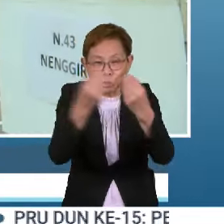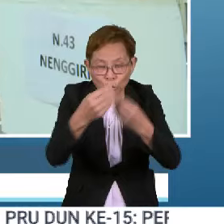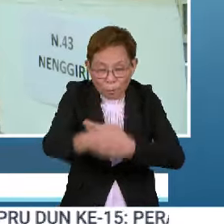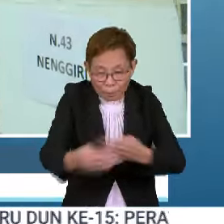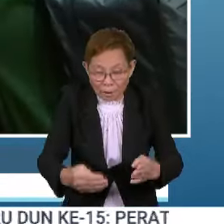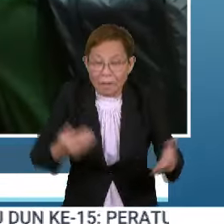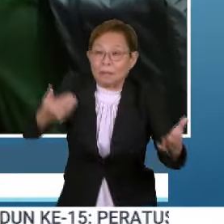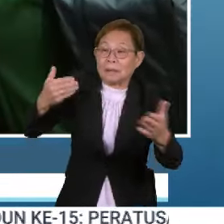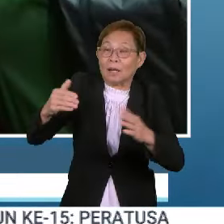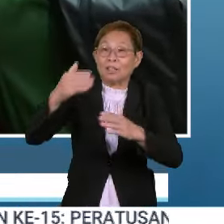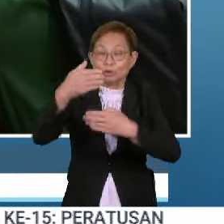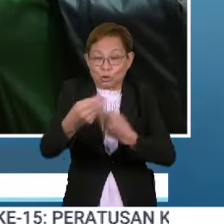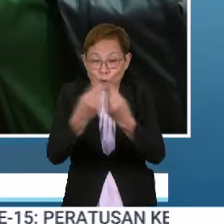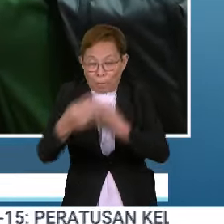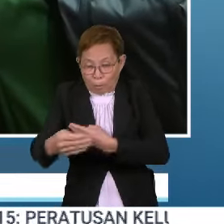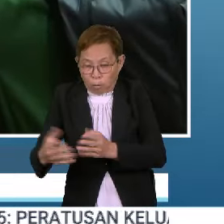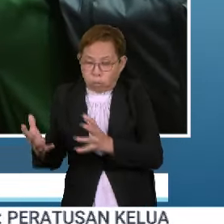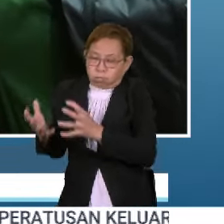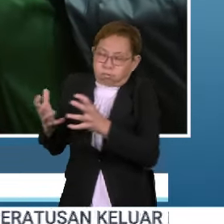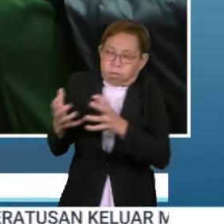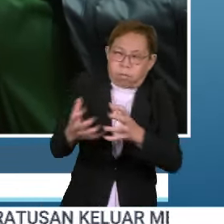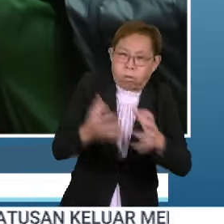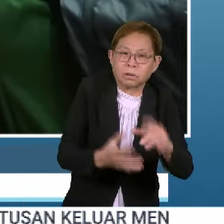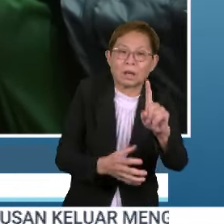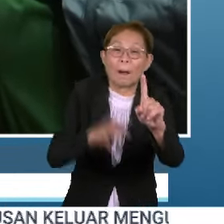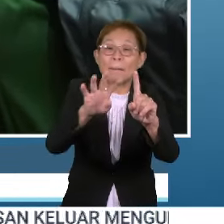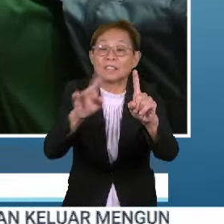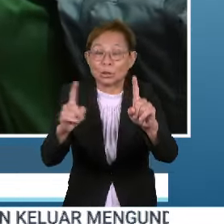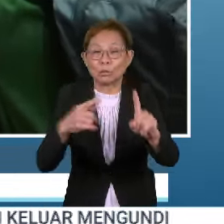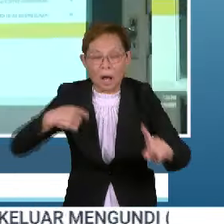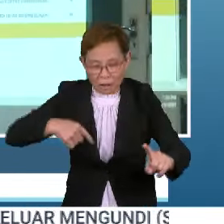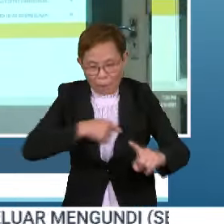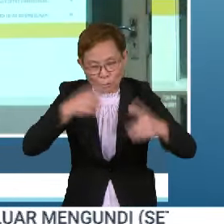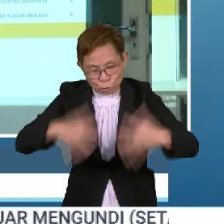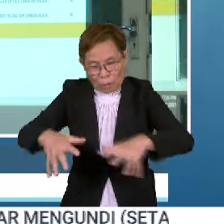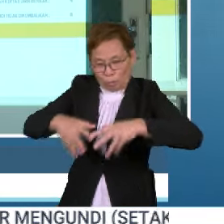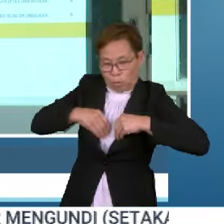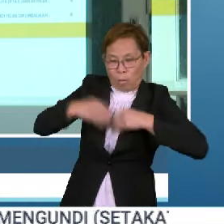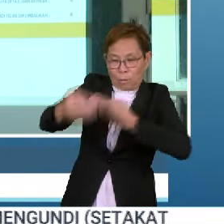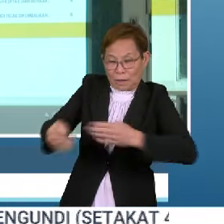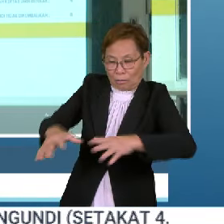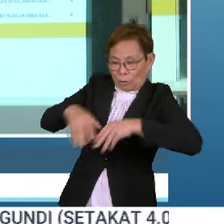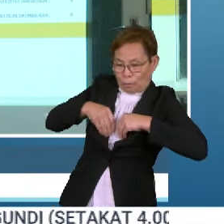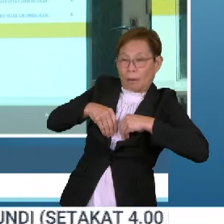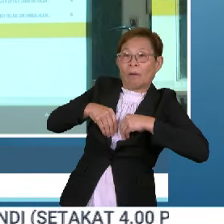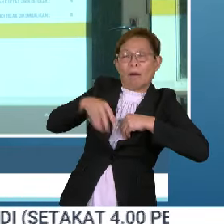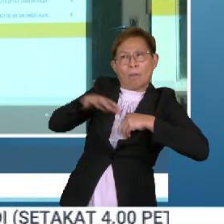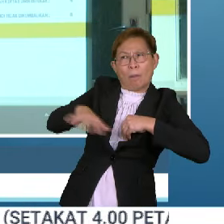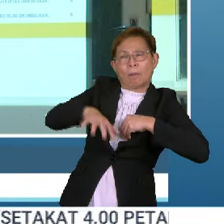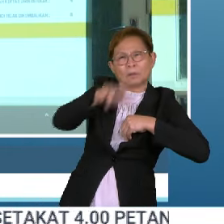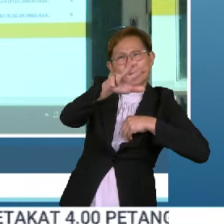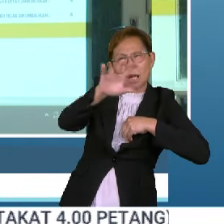yang patut sampai ketika ini adalah sebanyak 141 dan kami telah pun menerima peti undi dalam